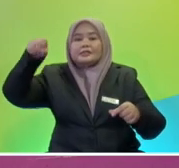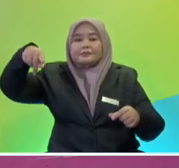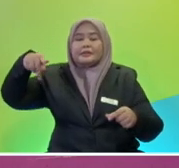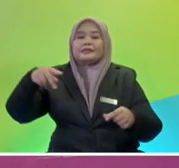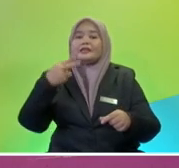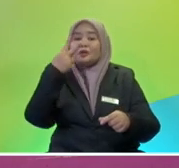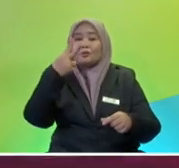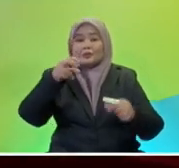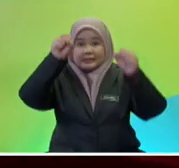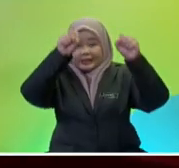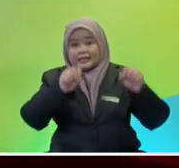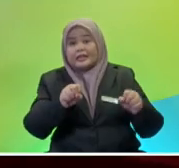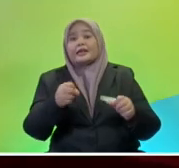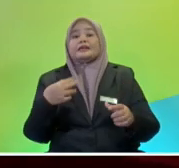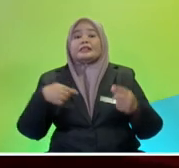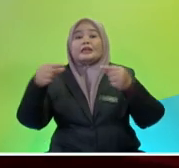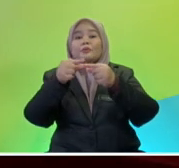kalau tengok dekat slide